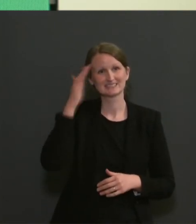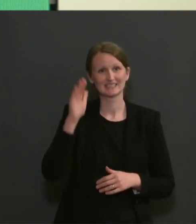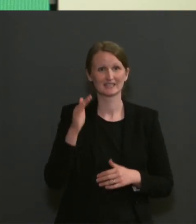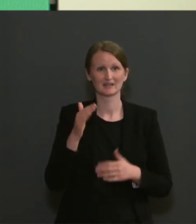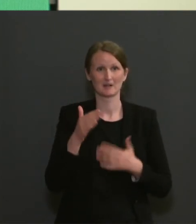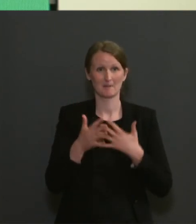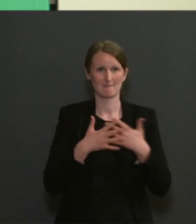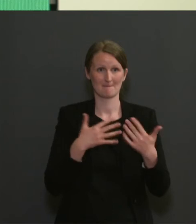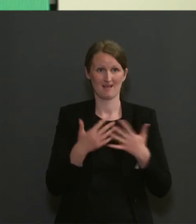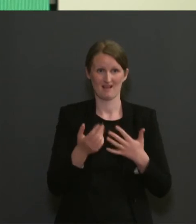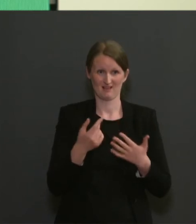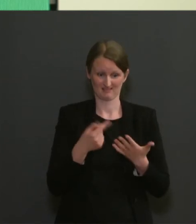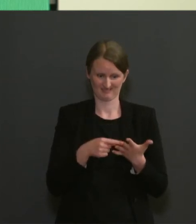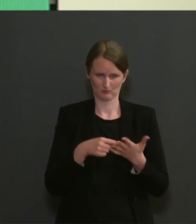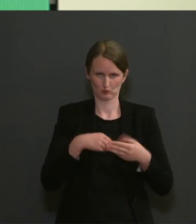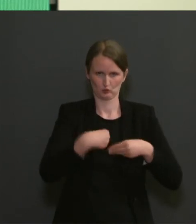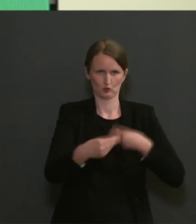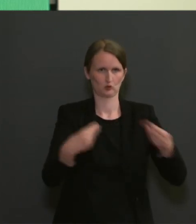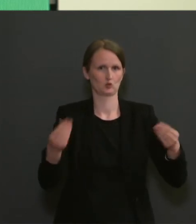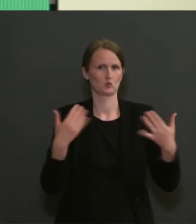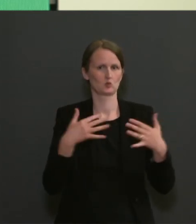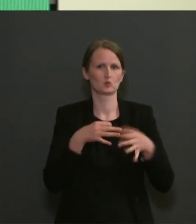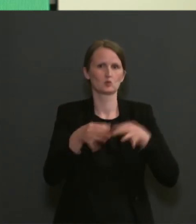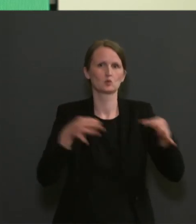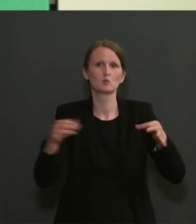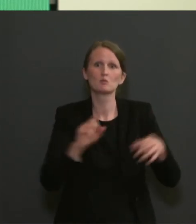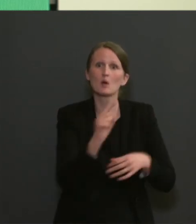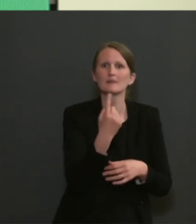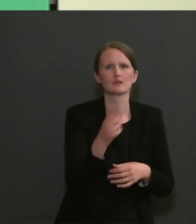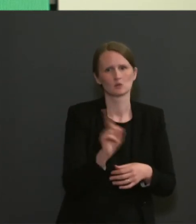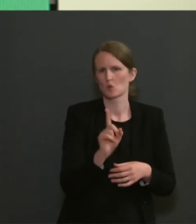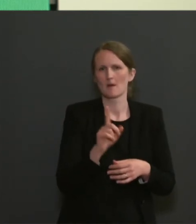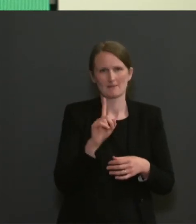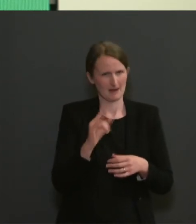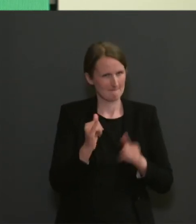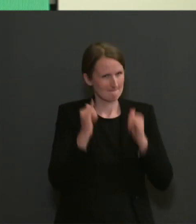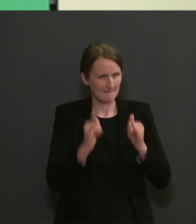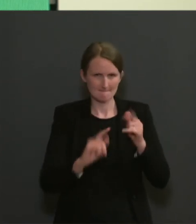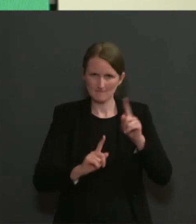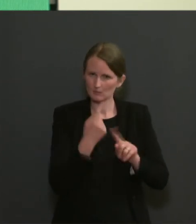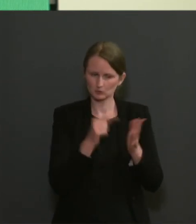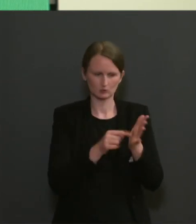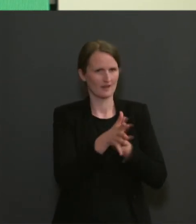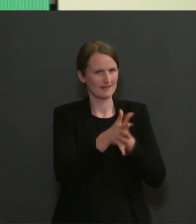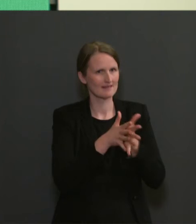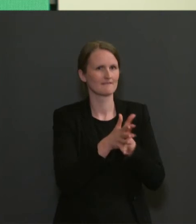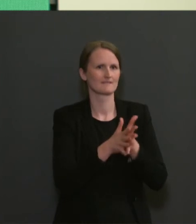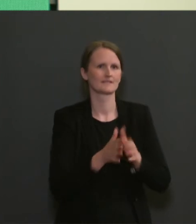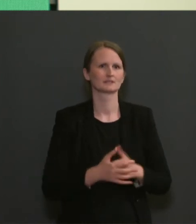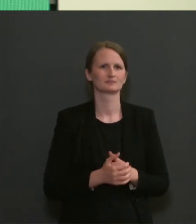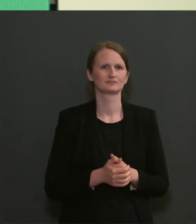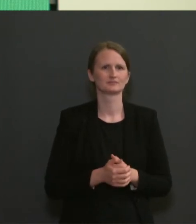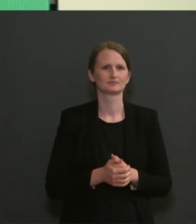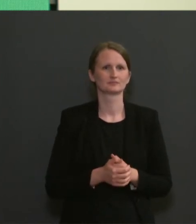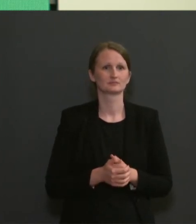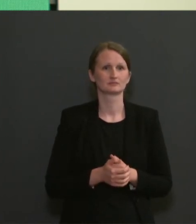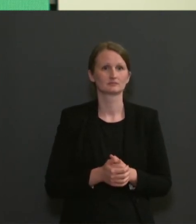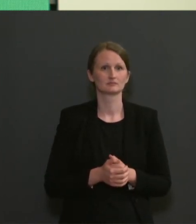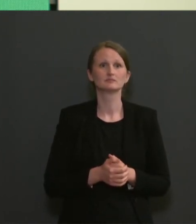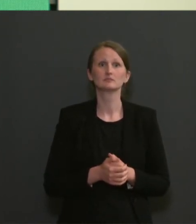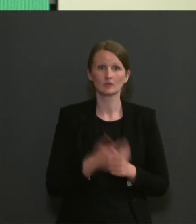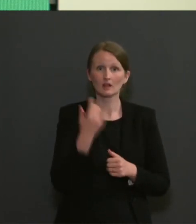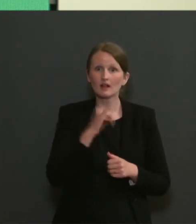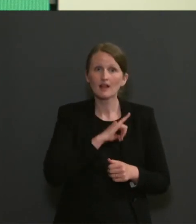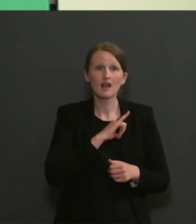prend, mais elles restent un vecteur potentiel. Profitez de chaque occasion d'un lavabo ou de gel hydroalcoolique pour vous laver ou désinfecter les